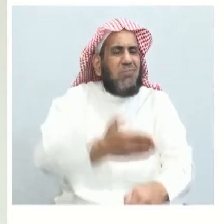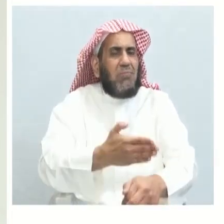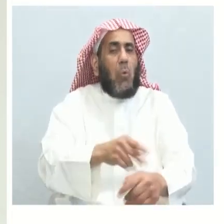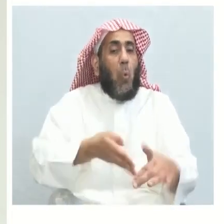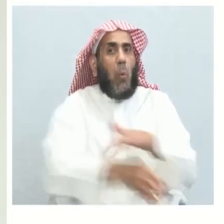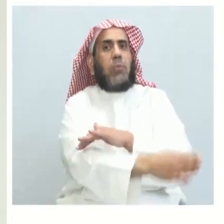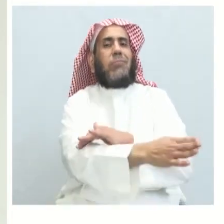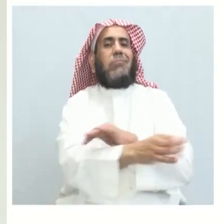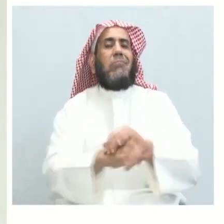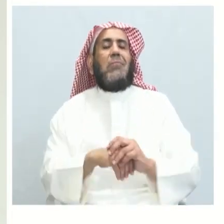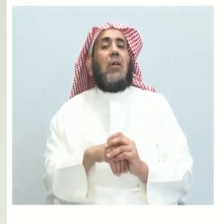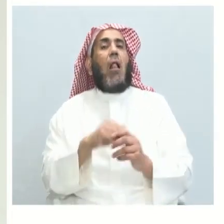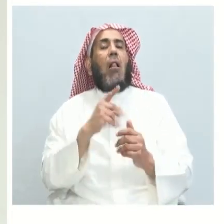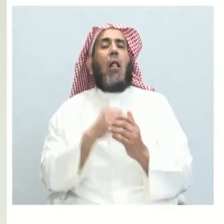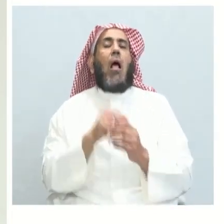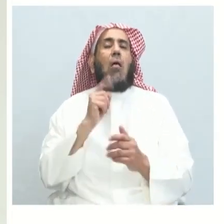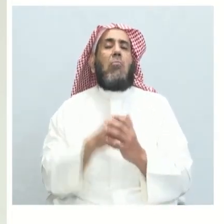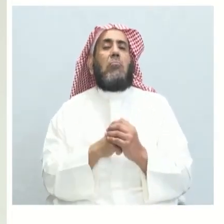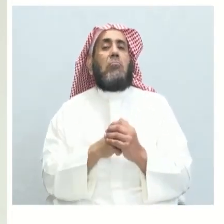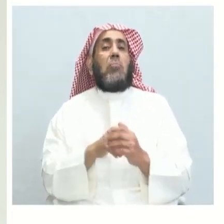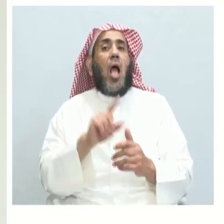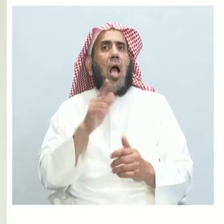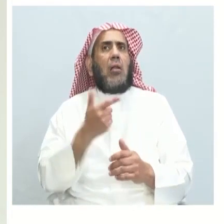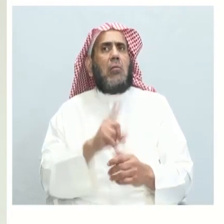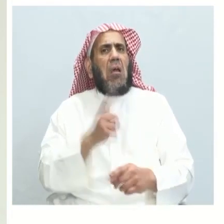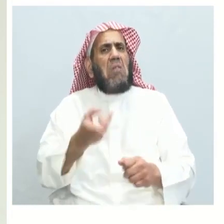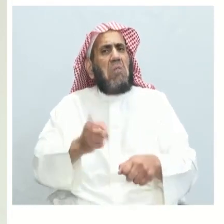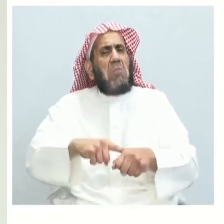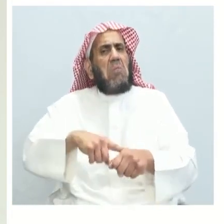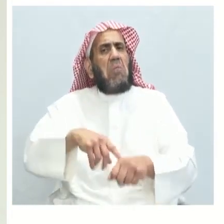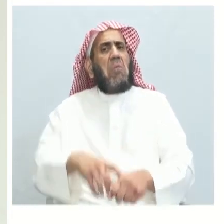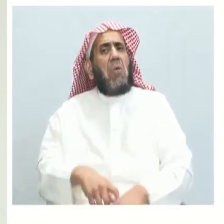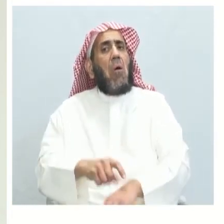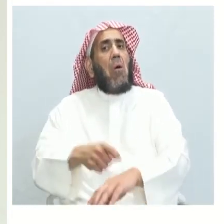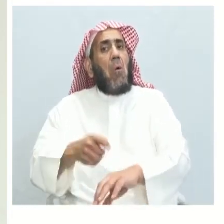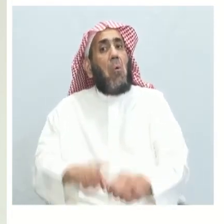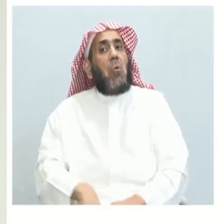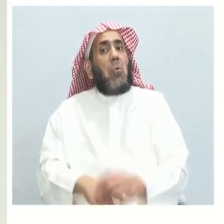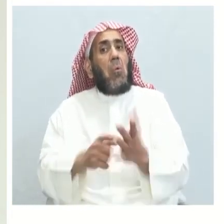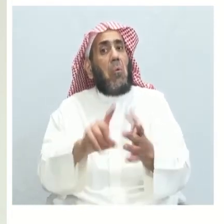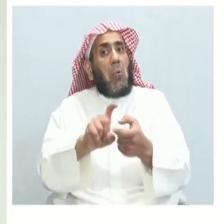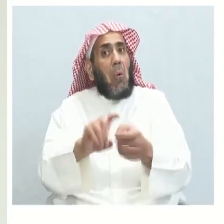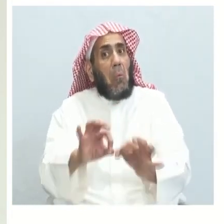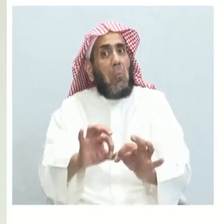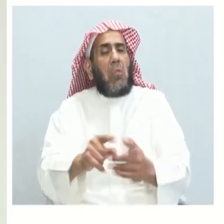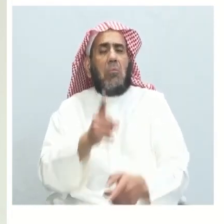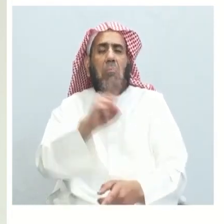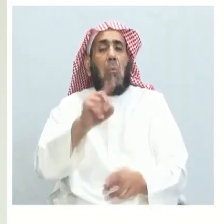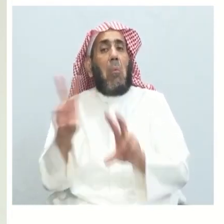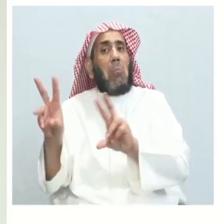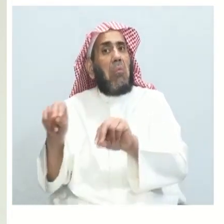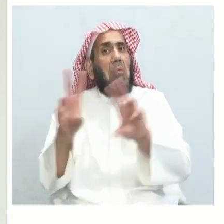الجحر لاحظ هنا قالت كيف اعاهدك طبعا هو خاف ان يلدغ ويلحق